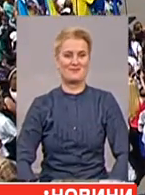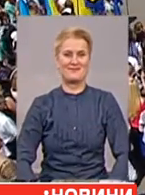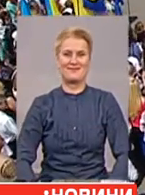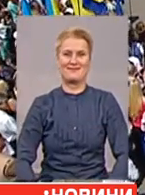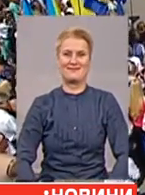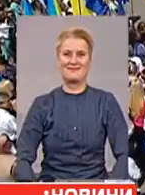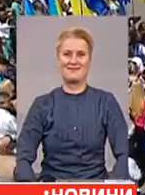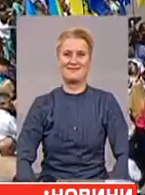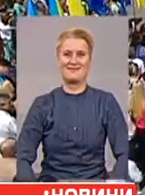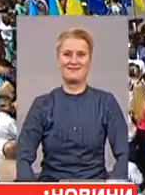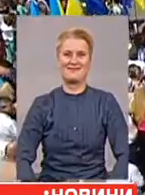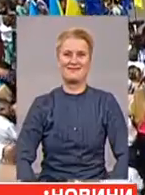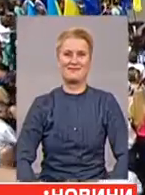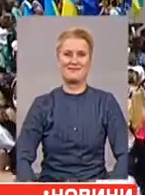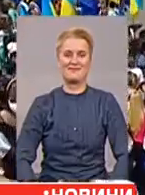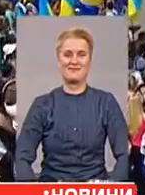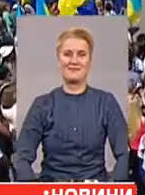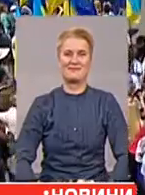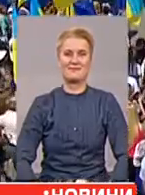тебе, то є найліпший дарчик.